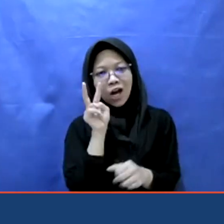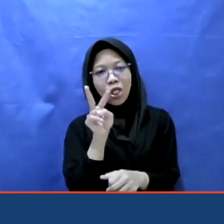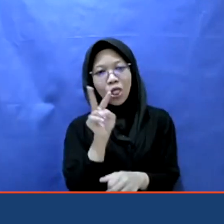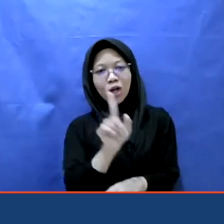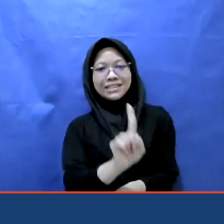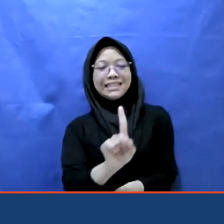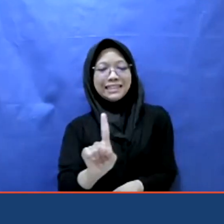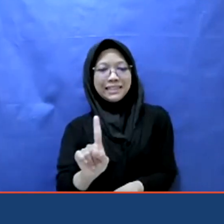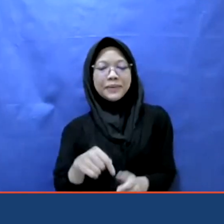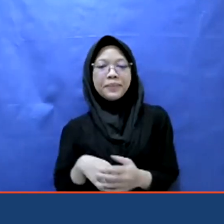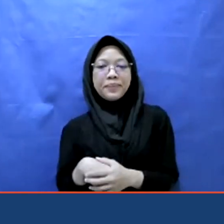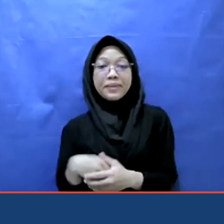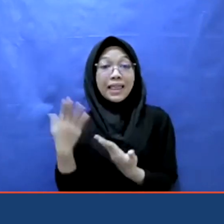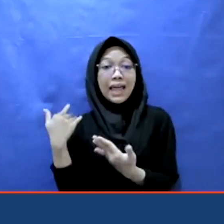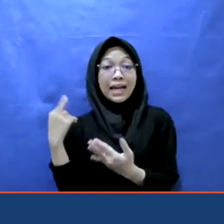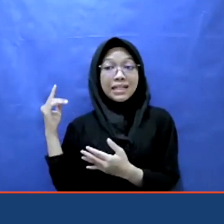tunjukkan tadi